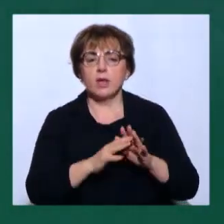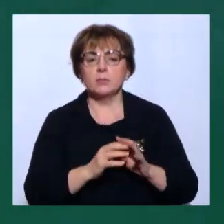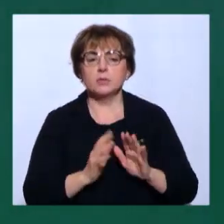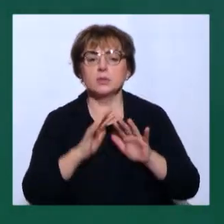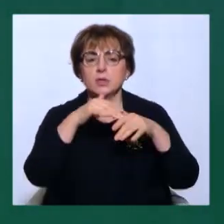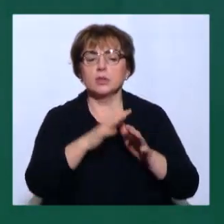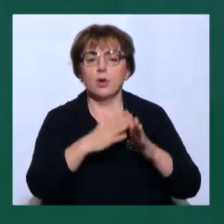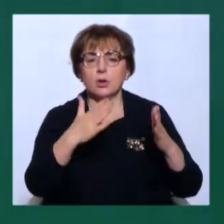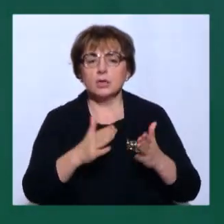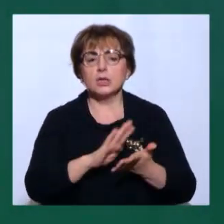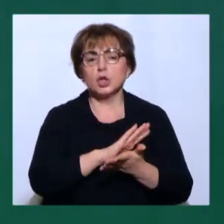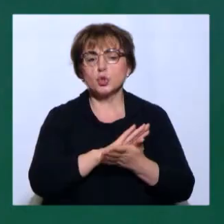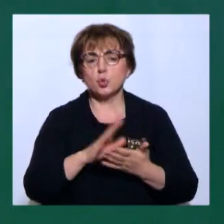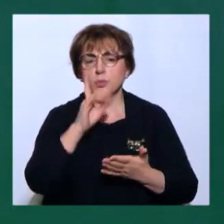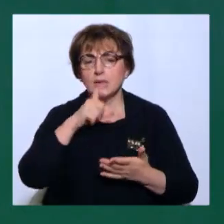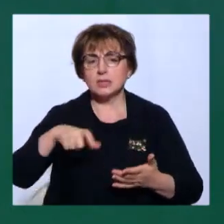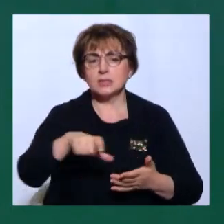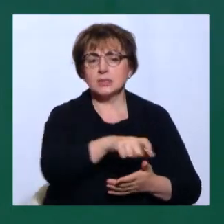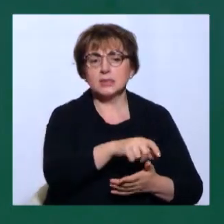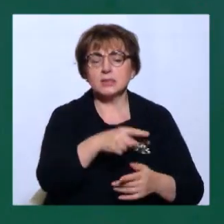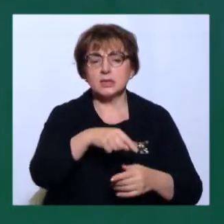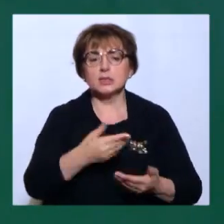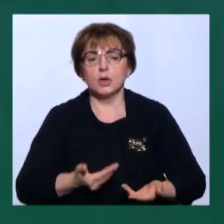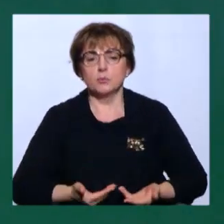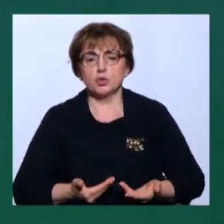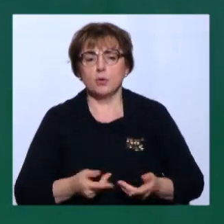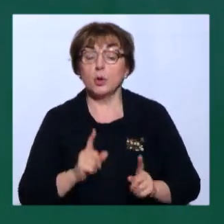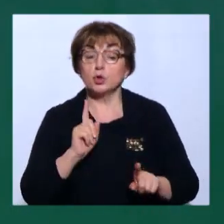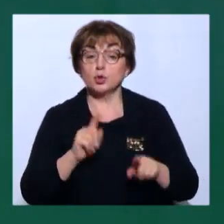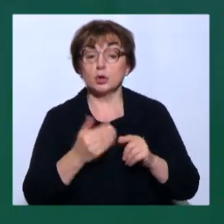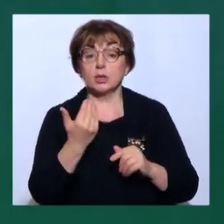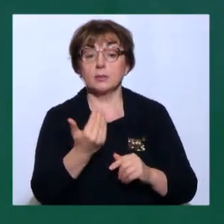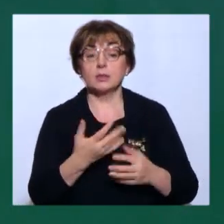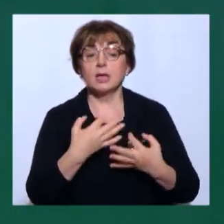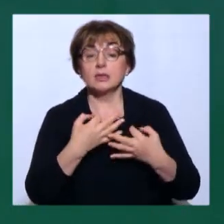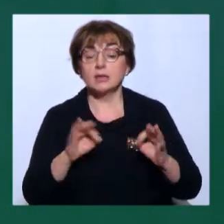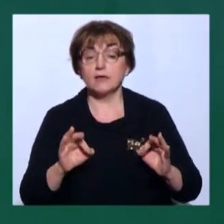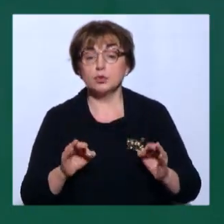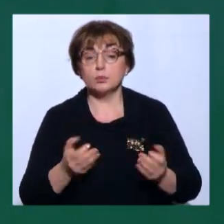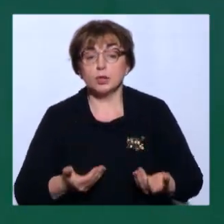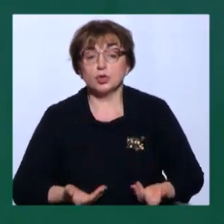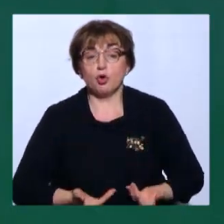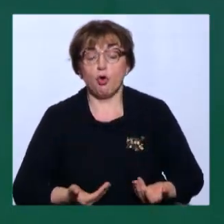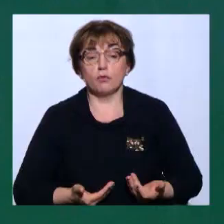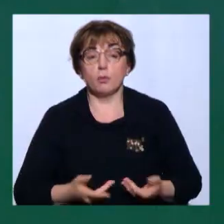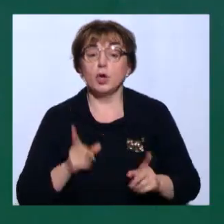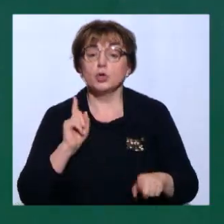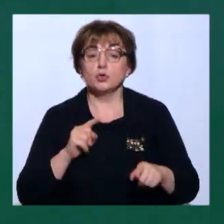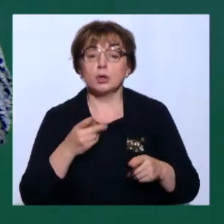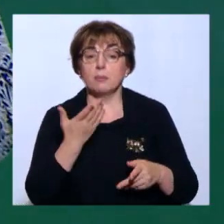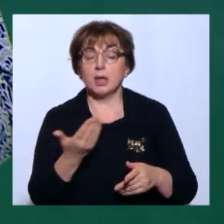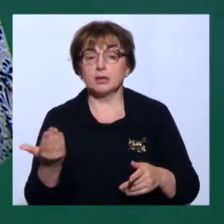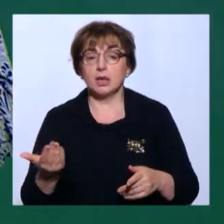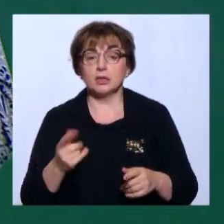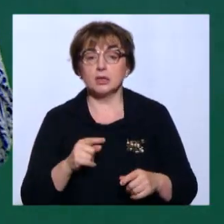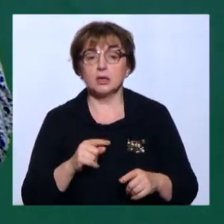ან მტკნარი წყლის ბინადარები. ზოგიერთი მათგანი თავისუფლად მცხოვრები ორგანიზმია, ხოლო ზოგიერთი მათგანი